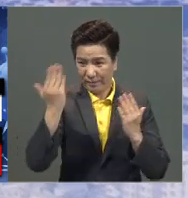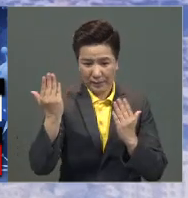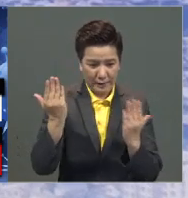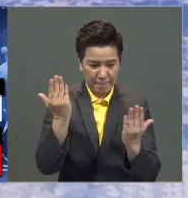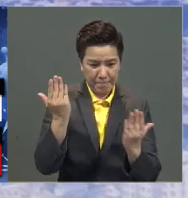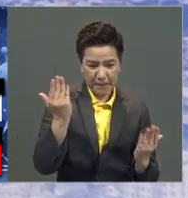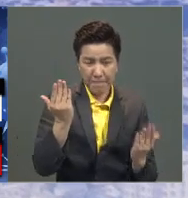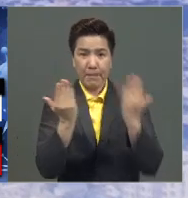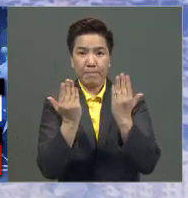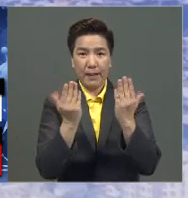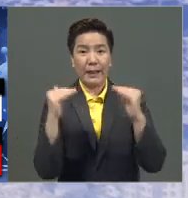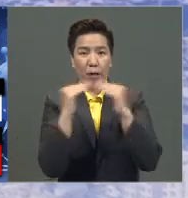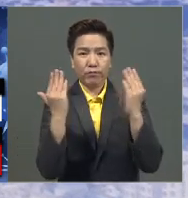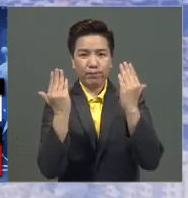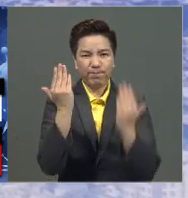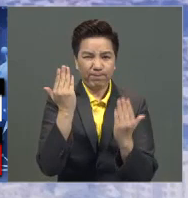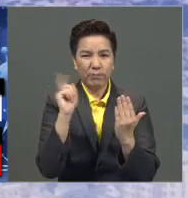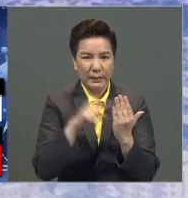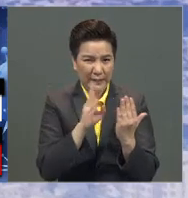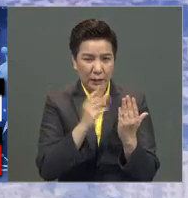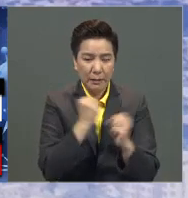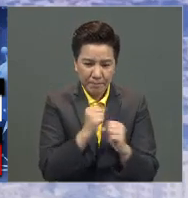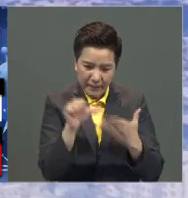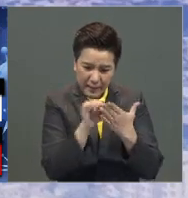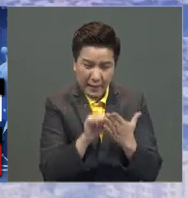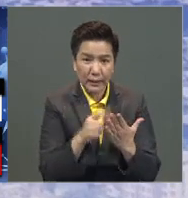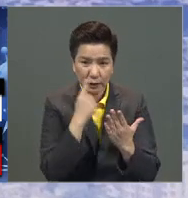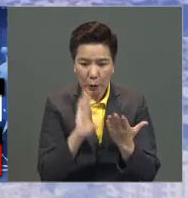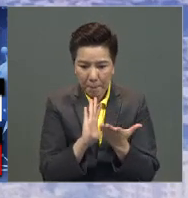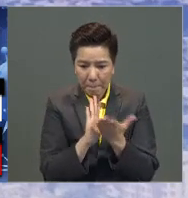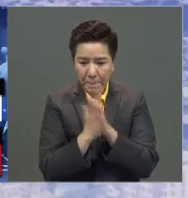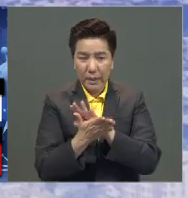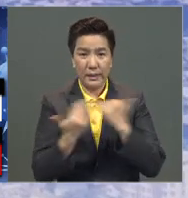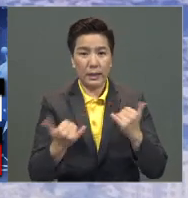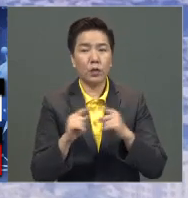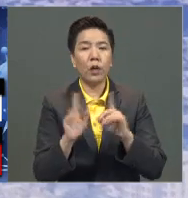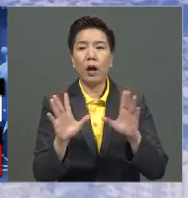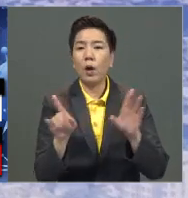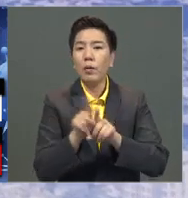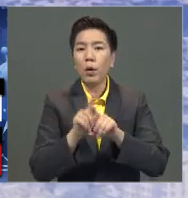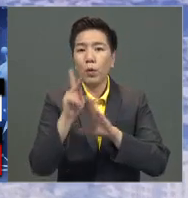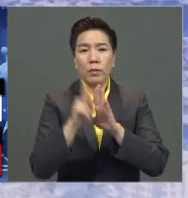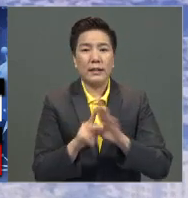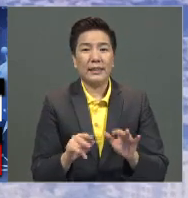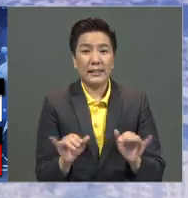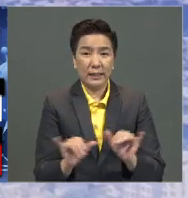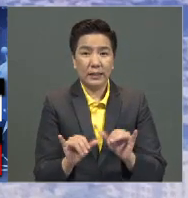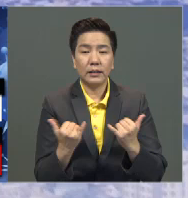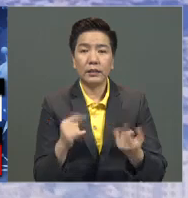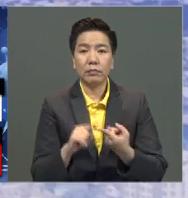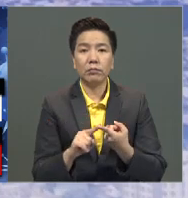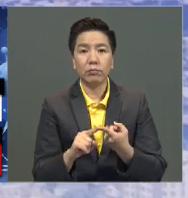ามของหน่วยงานที่เกี่ยวข้องที่ทำอยู่นะครับแต่ในช่วงเปลี่ยนผ่านนี้ซึ่งยังไม่มีกฎหมายแบบนั้นออกมา